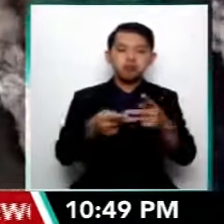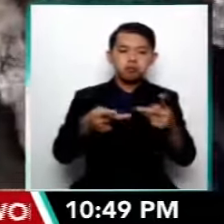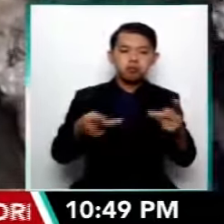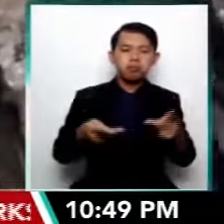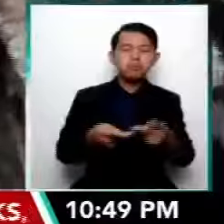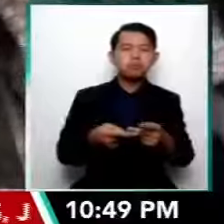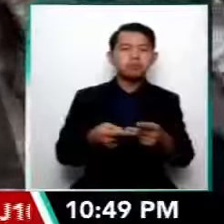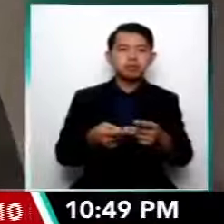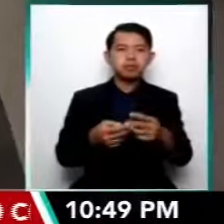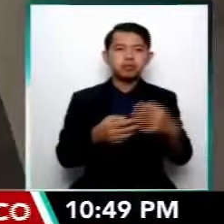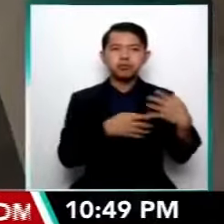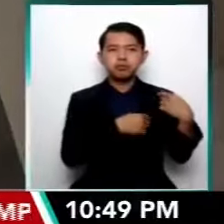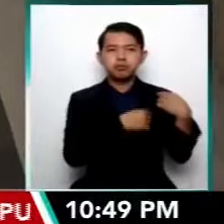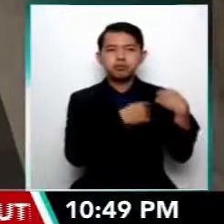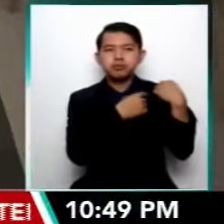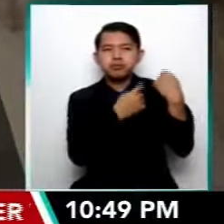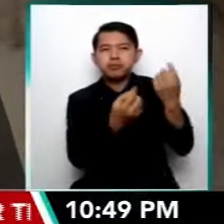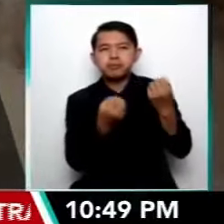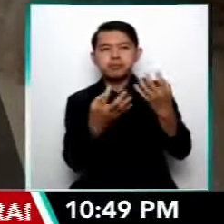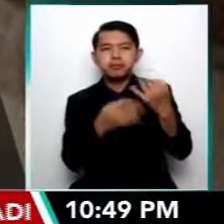mest form